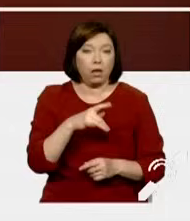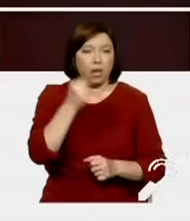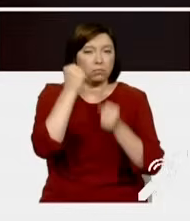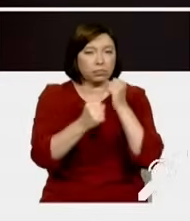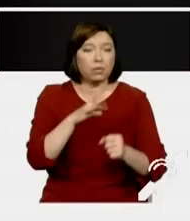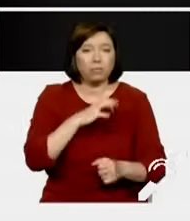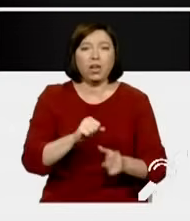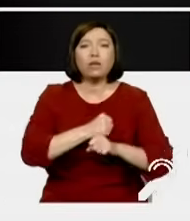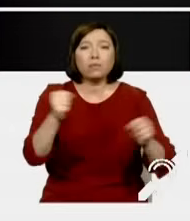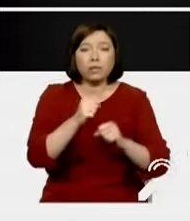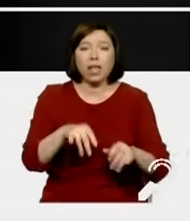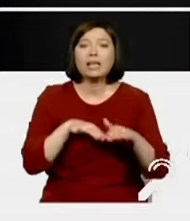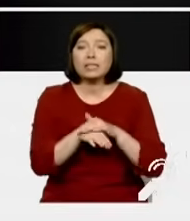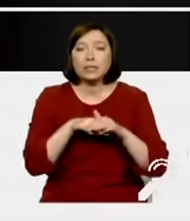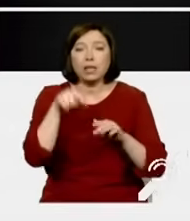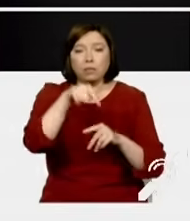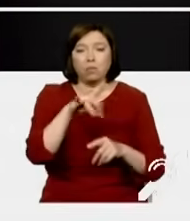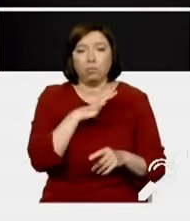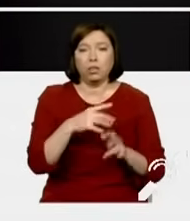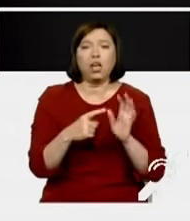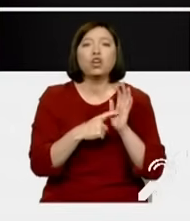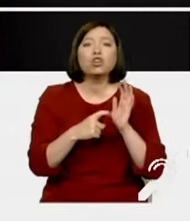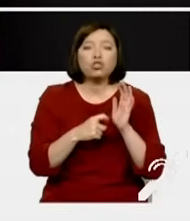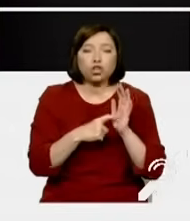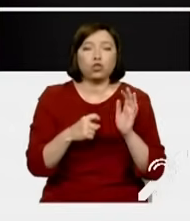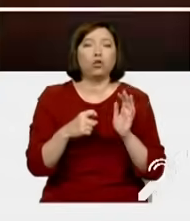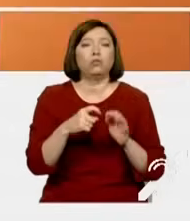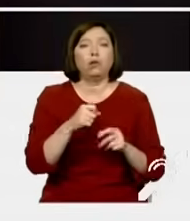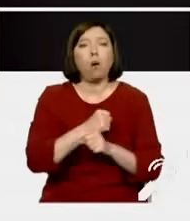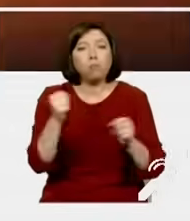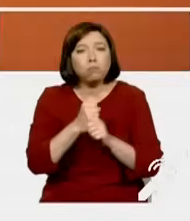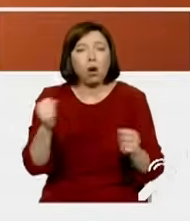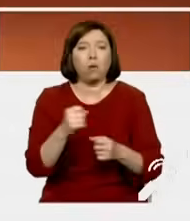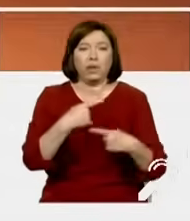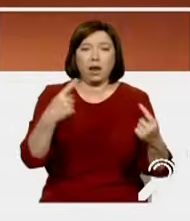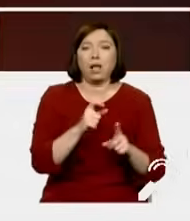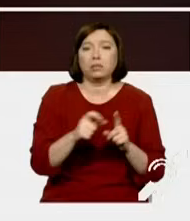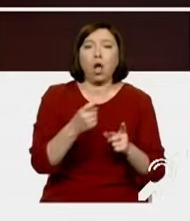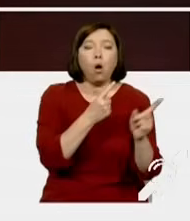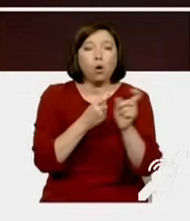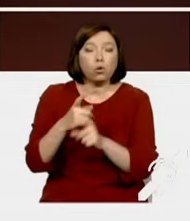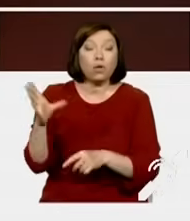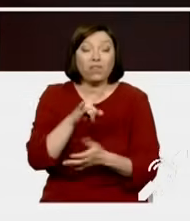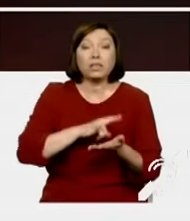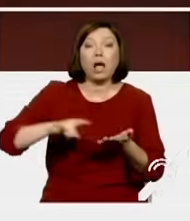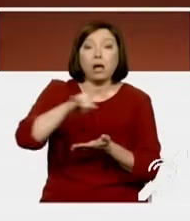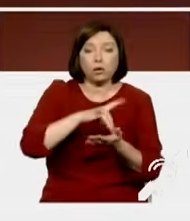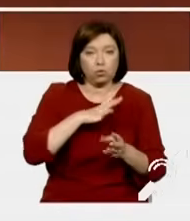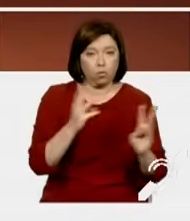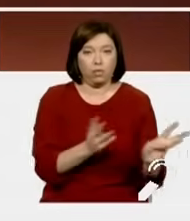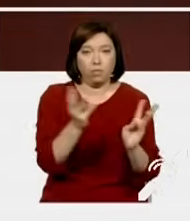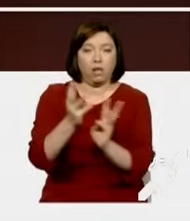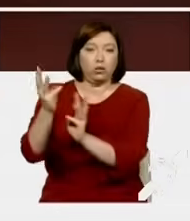distruse depozite în care erau păstrate peste 700 de bombe ghidate și alte tipuri de muniții. Aproape tot aerodromul militar al rușilor a fost